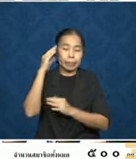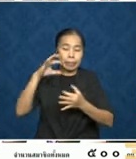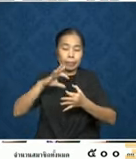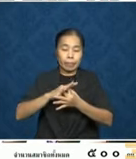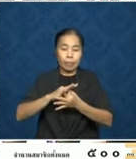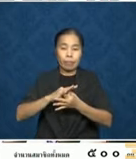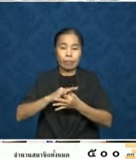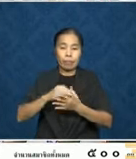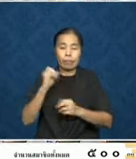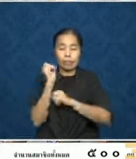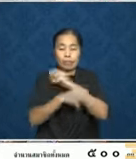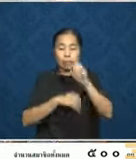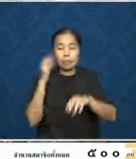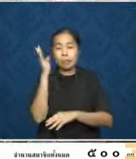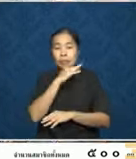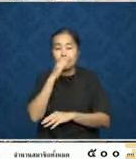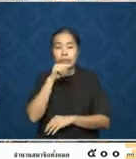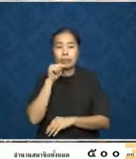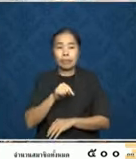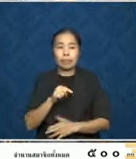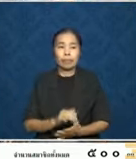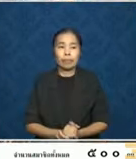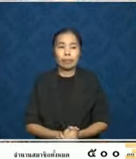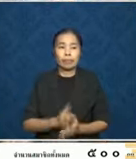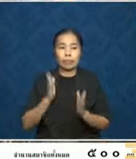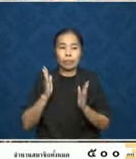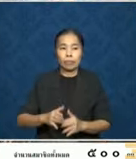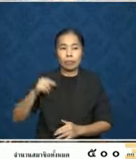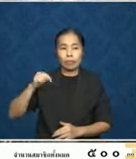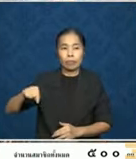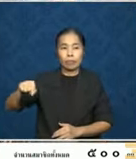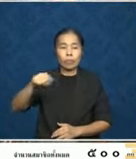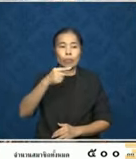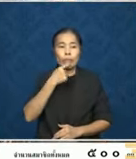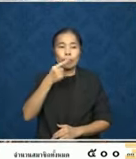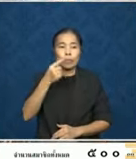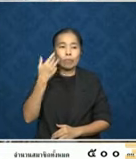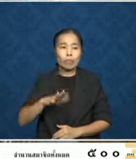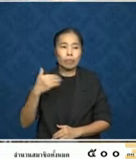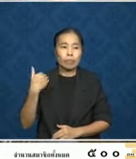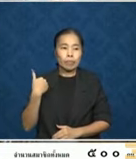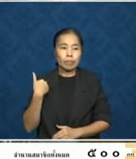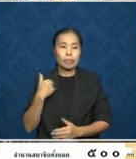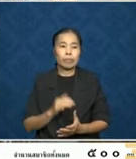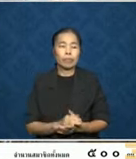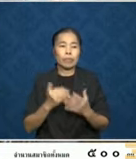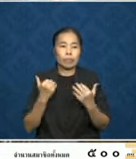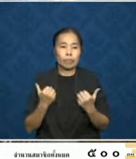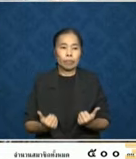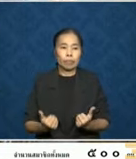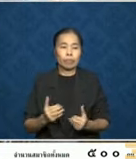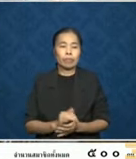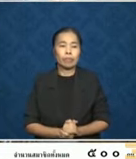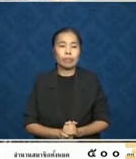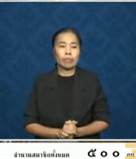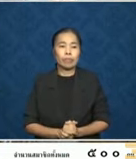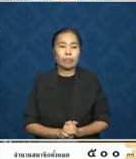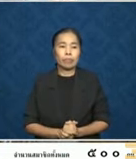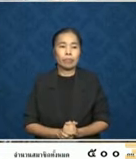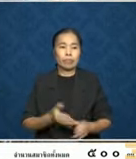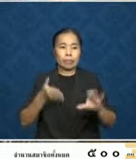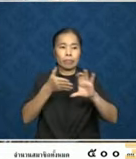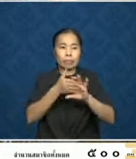ะมูลฝอยต่างๆนะคะซึ่งจริงๆหลายท่านพูดไม่ว่าจะเป็นระดับท้องที่เองหรือว่าเป็นระดับประเทศเองแต่วันนี้นะคะสไลด์ที่ฉันเตรียมม